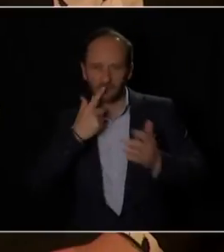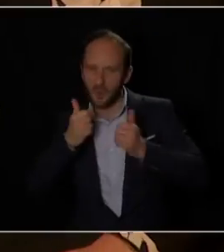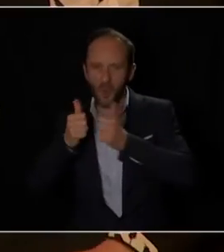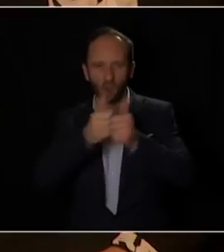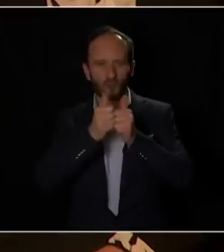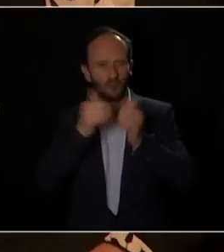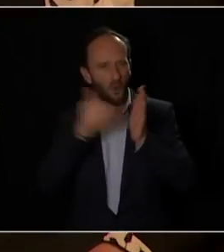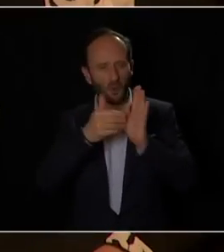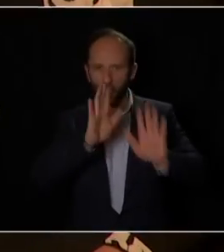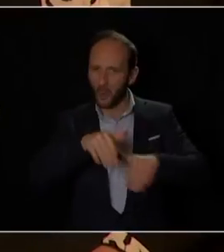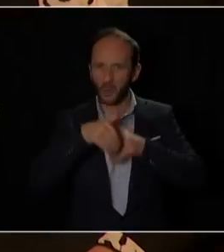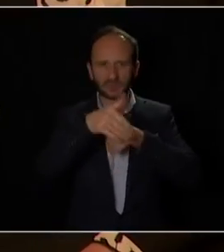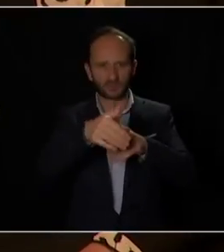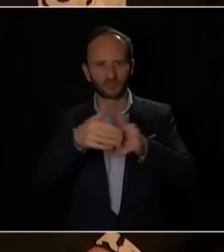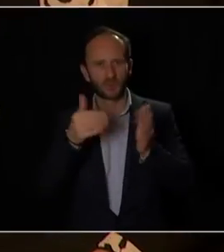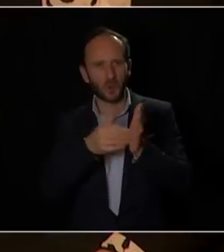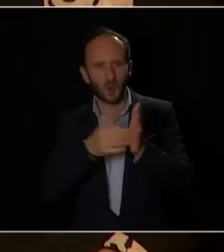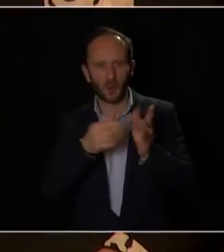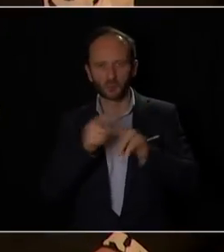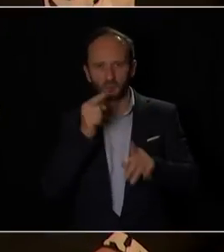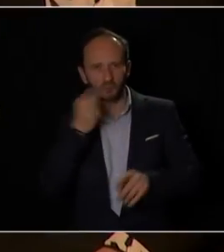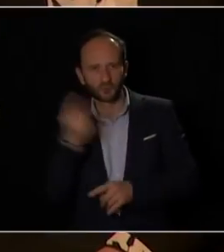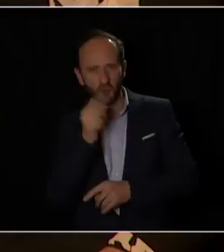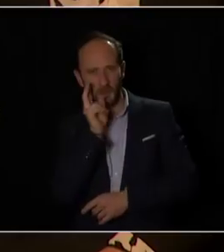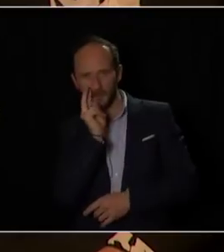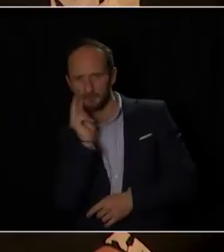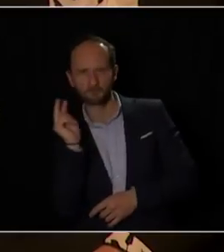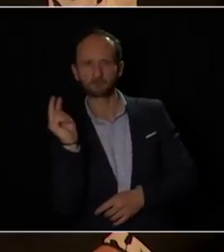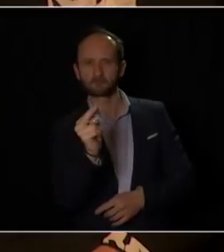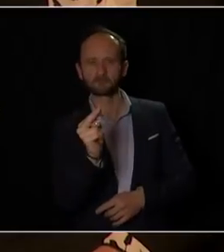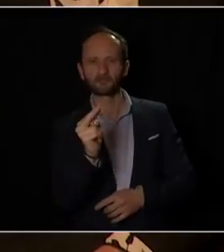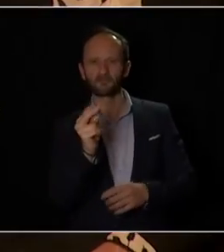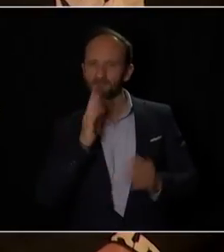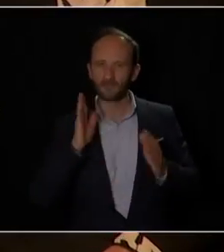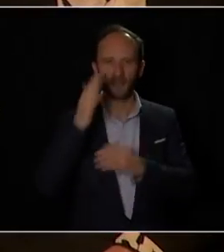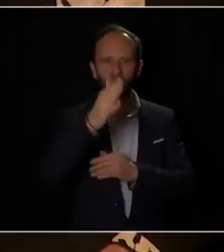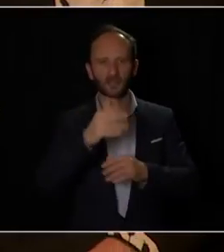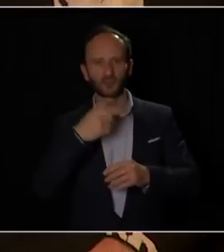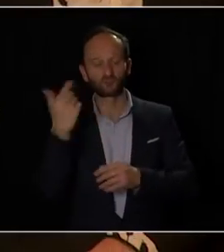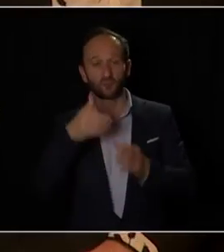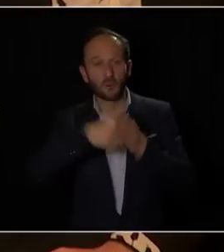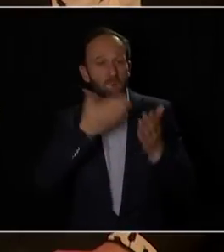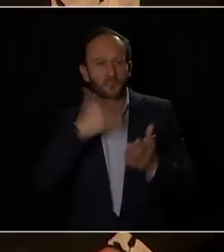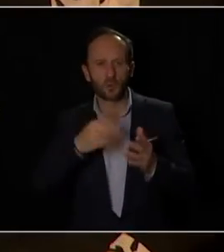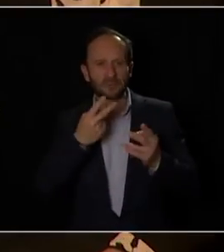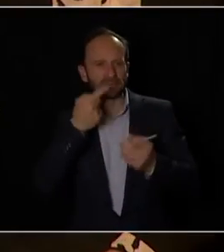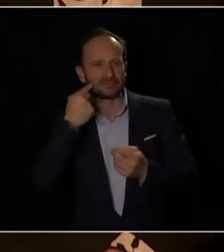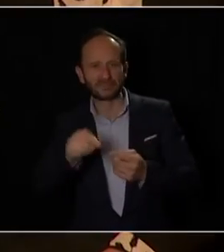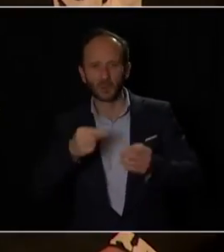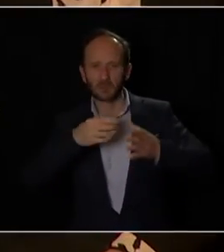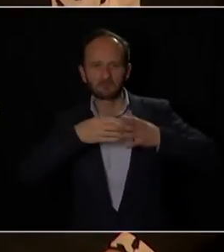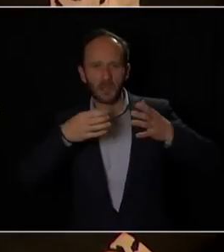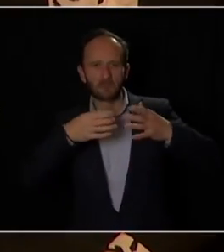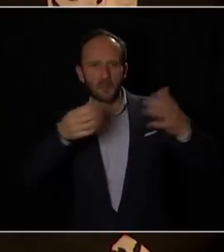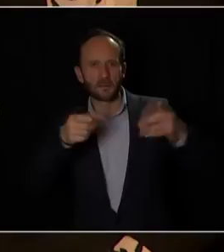de le faire en projetant notre regard le plus loin possible pour toujours accroître le rayonnement de Dijon à une